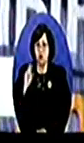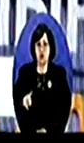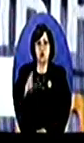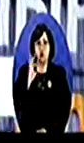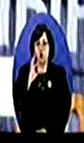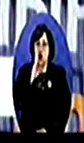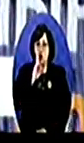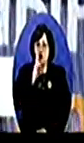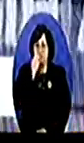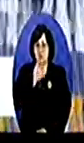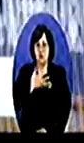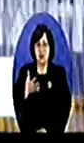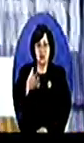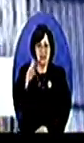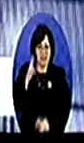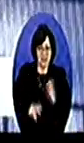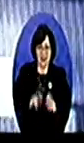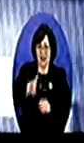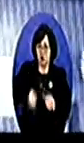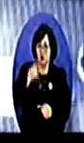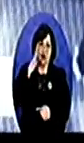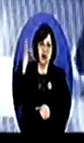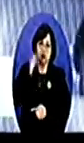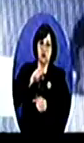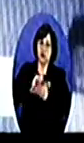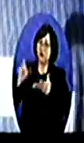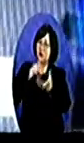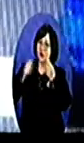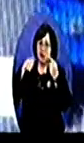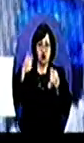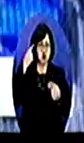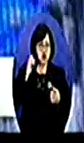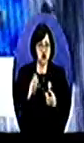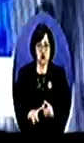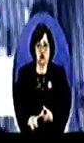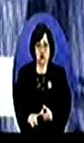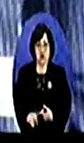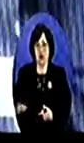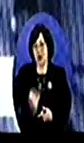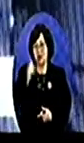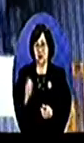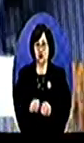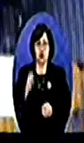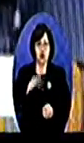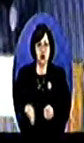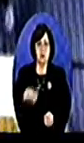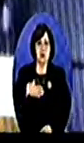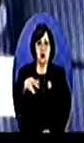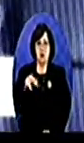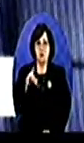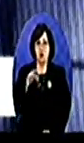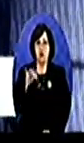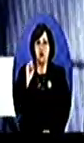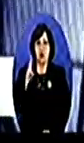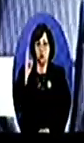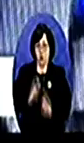болё гэж бид нар зорилт дэвшүүлсэн энэ засгийн газрын. Тэгээ энэ зорилтыг хангах хэрэгжүүлэхэд манай энэ протеин үйлдвэрийн хамт олон өөрийнхөө